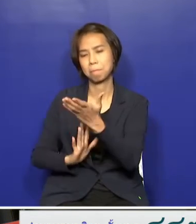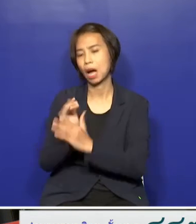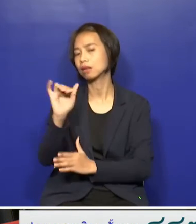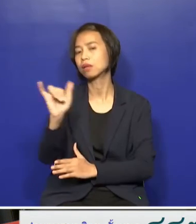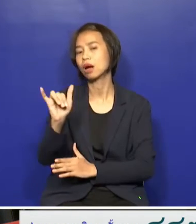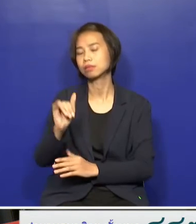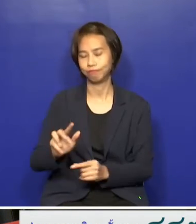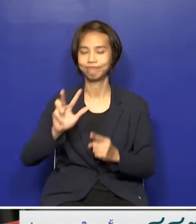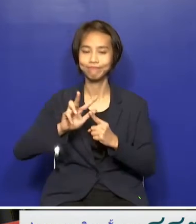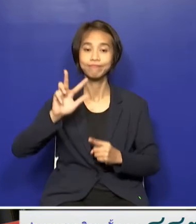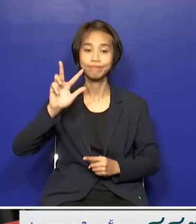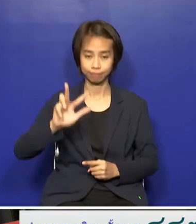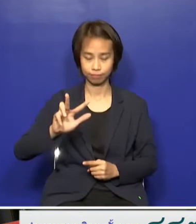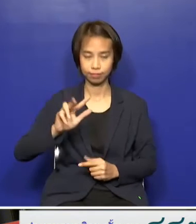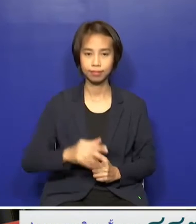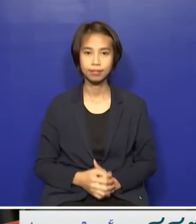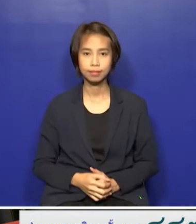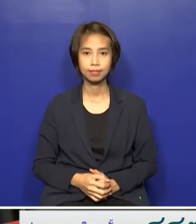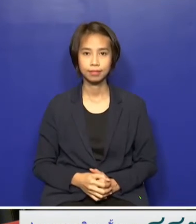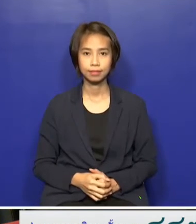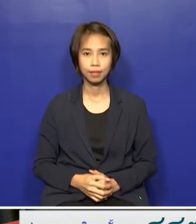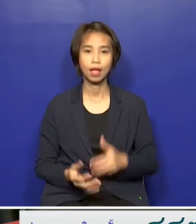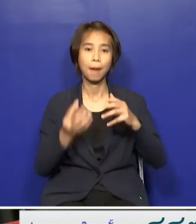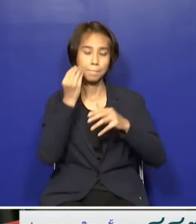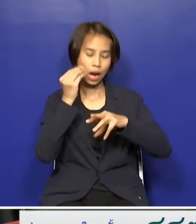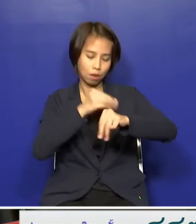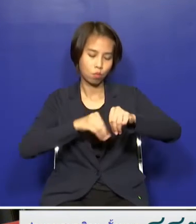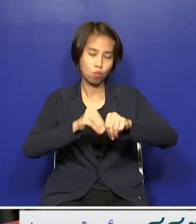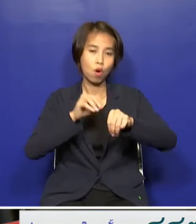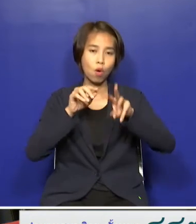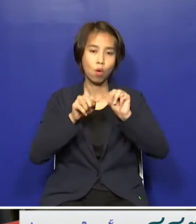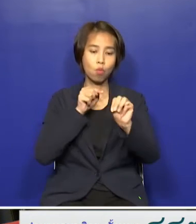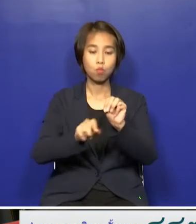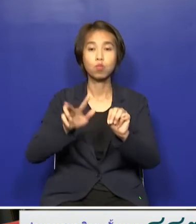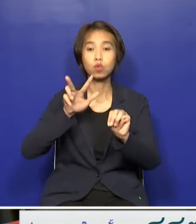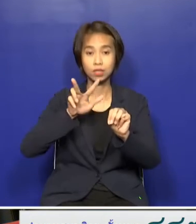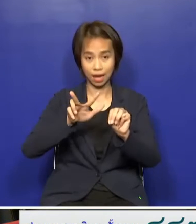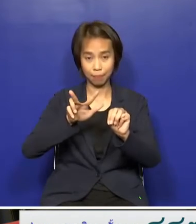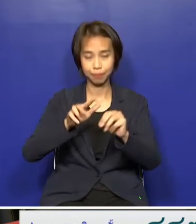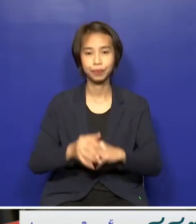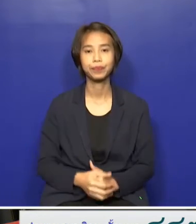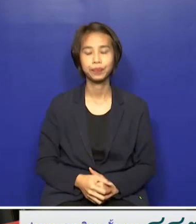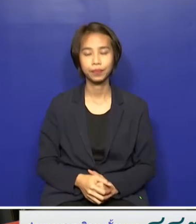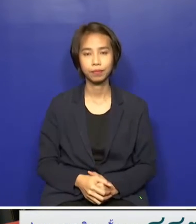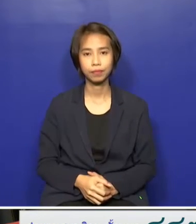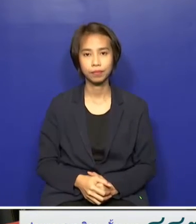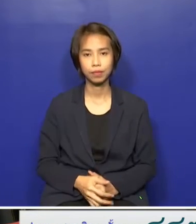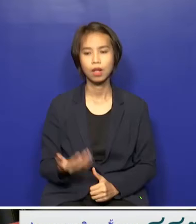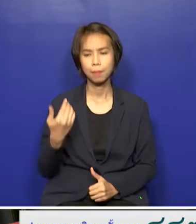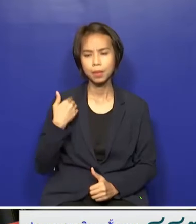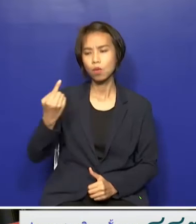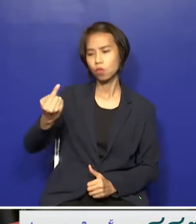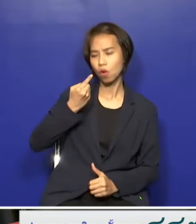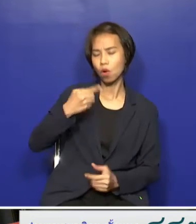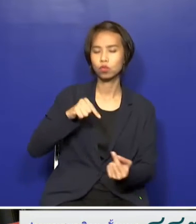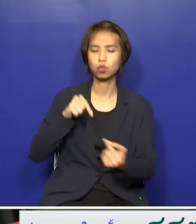VIEเปเพิมขนเช่นเดีวพัครัร้เรีนเรื่องคำม